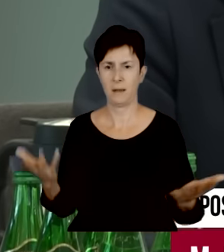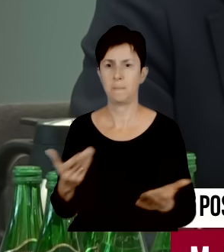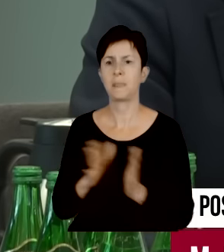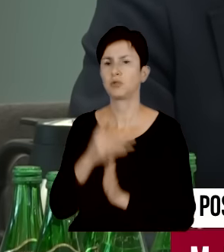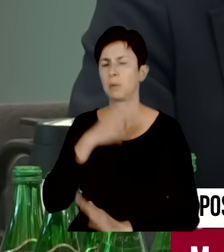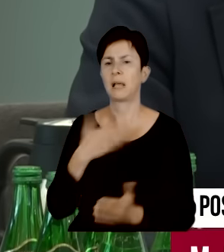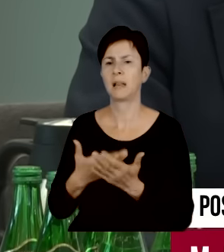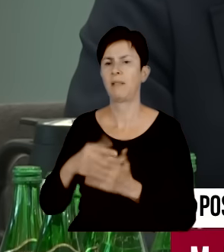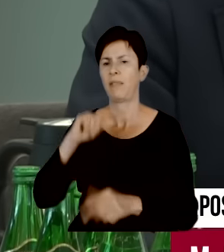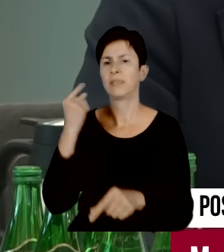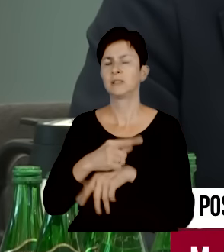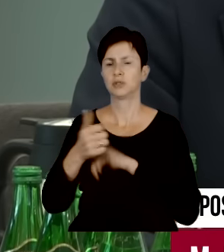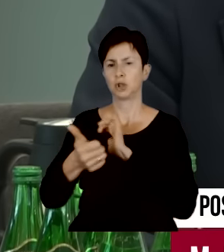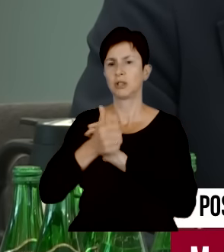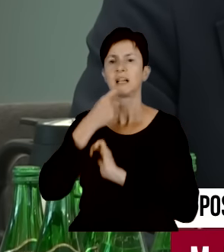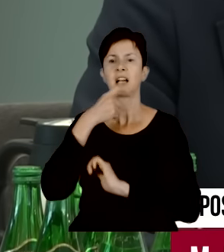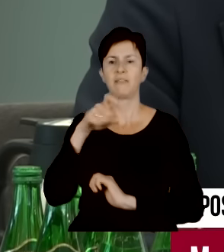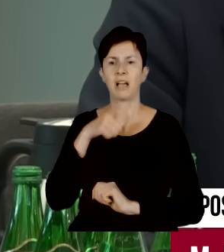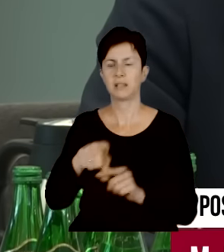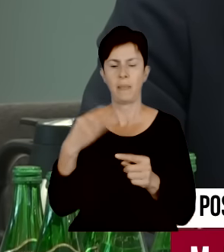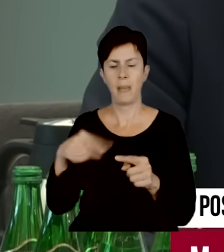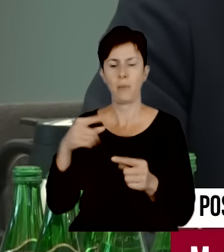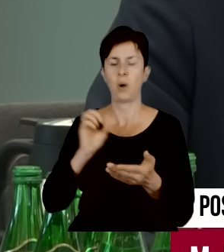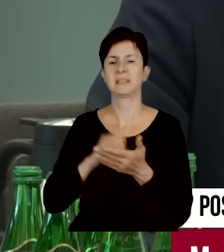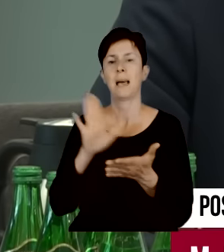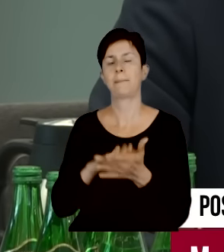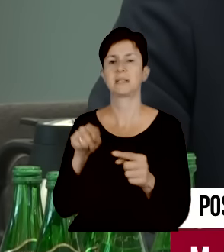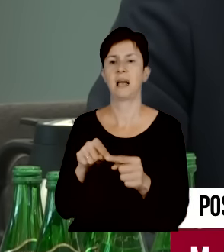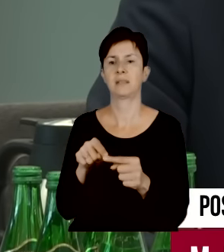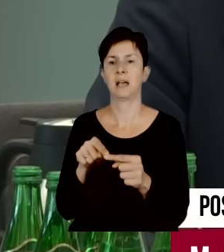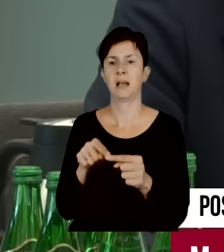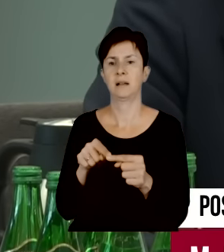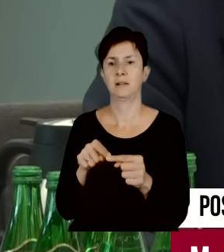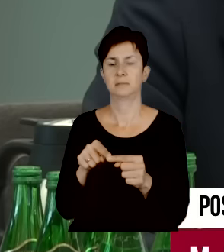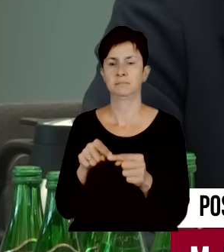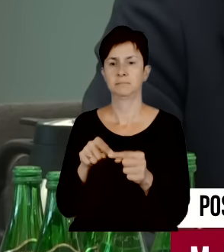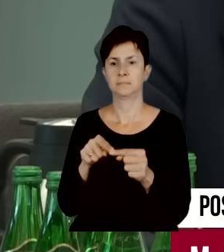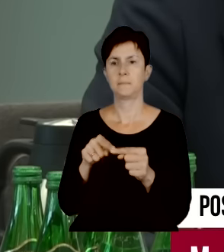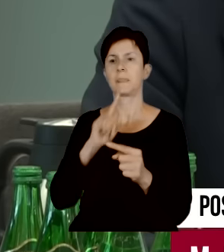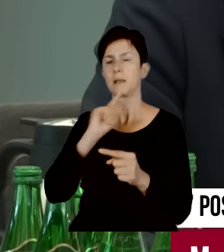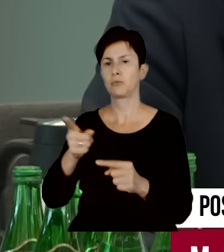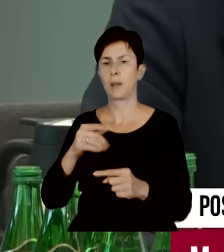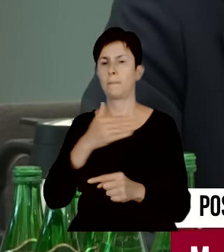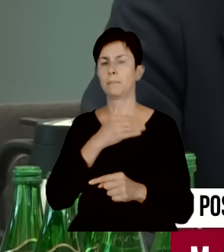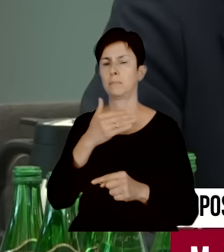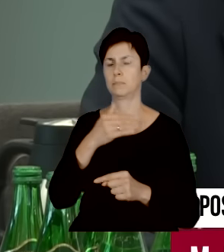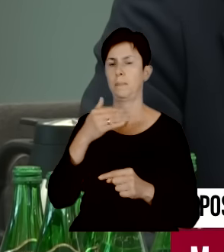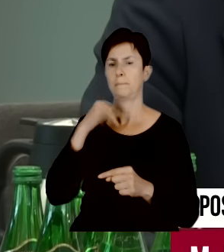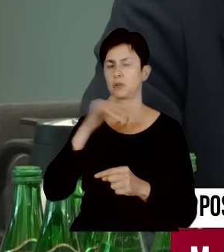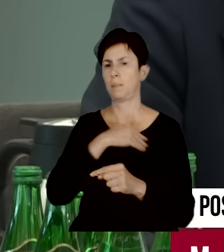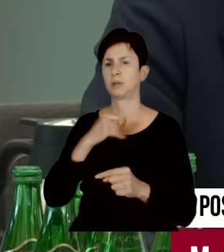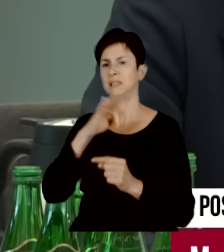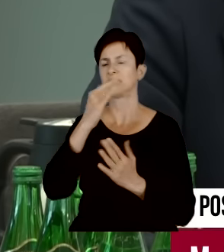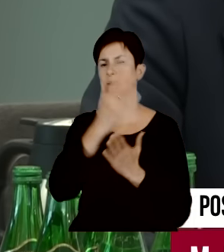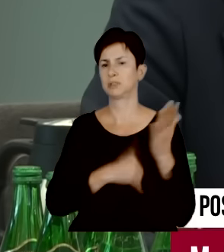decyzji z 16 kwietnia nie polecił pan Znaczy nie polecił pan Poczcie Polskiej pozyskania danych ze spisów wyborczych